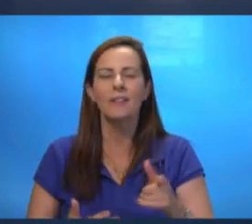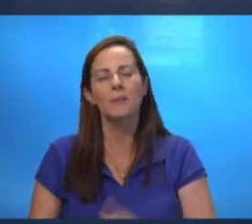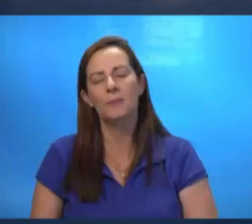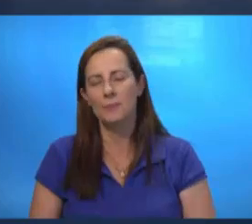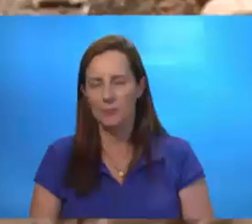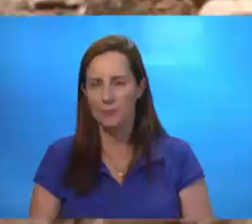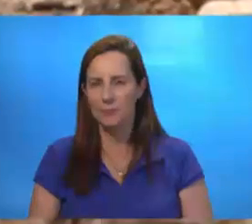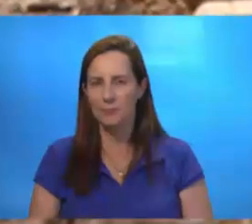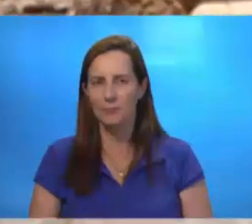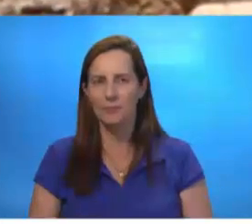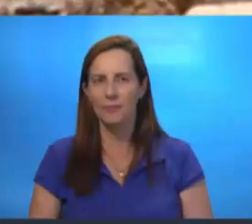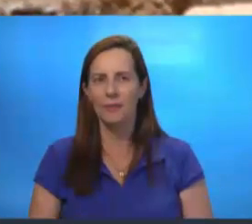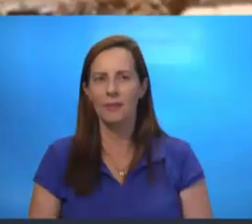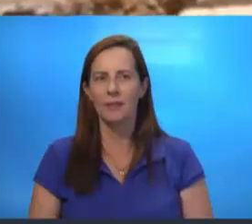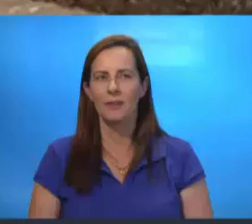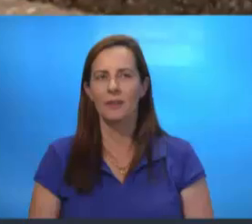ליכטנשטיין.